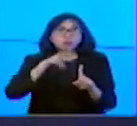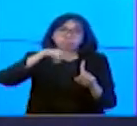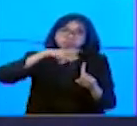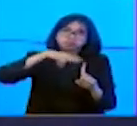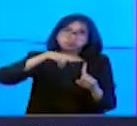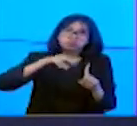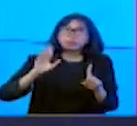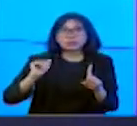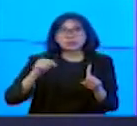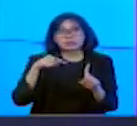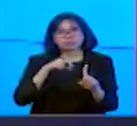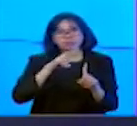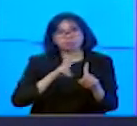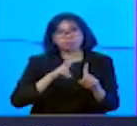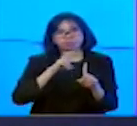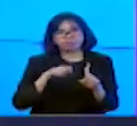Rasuah.